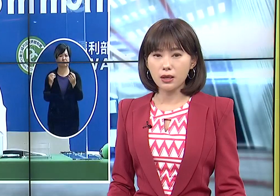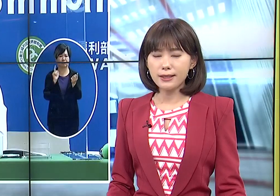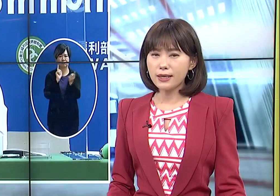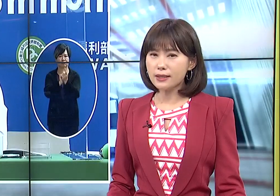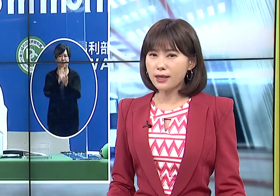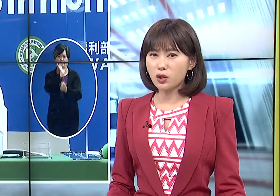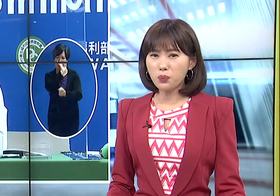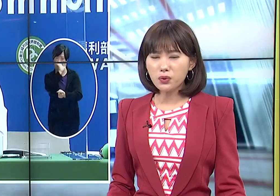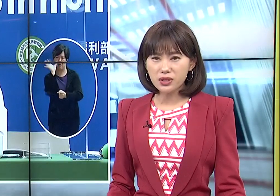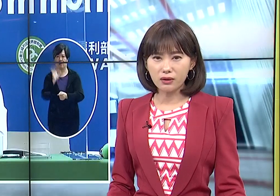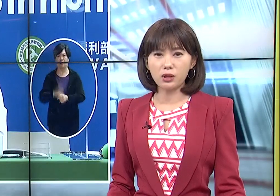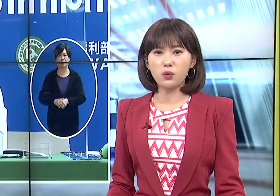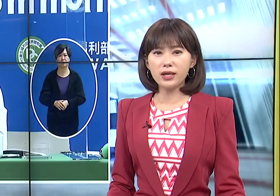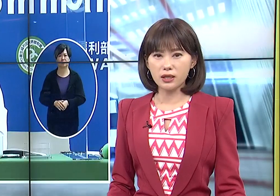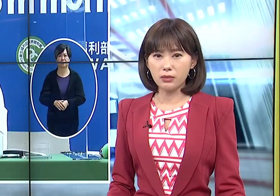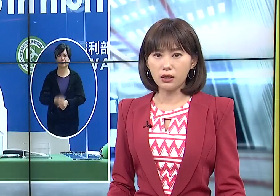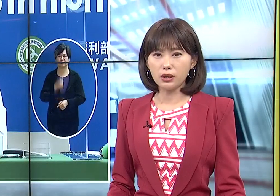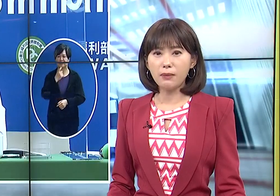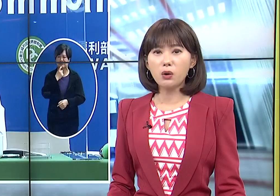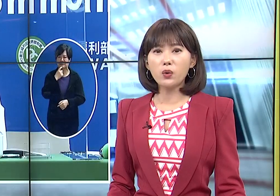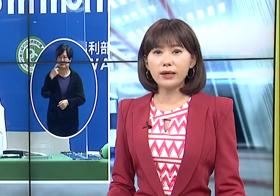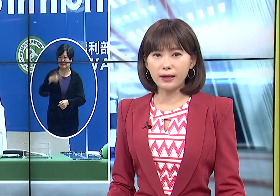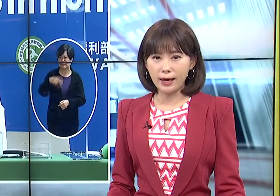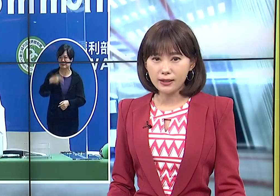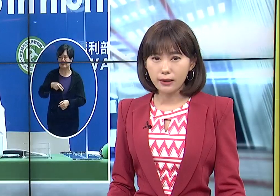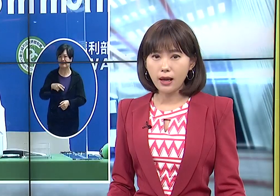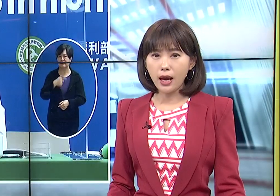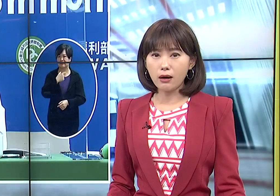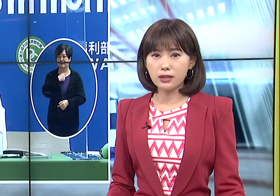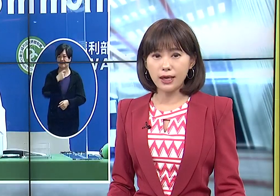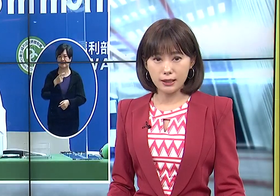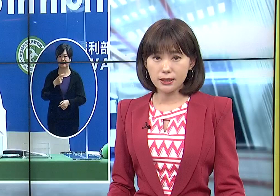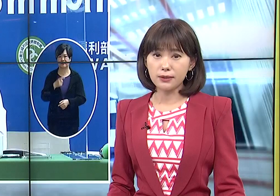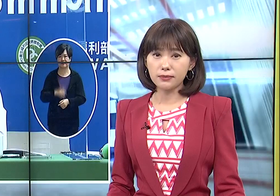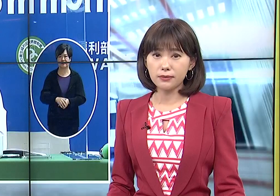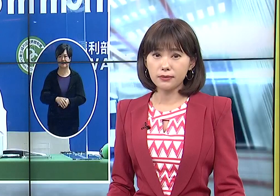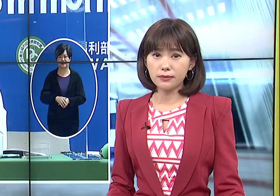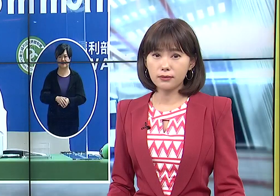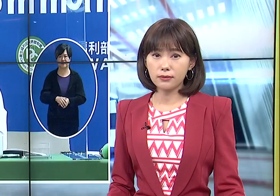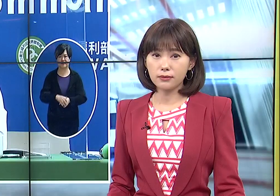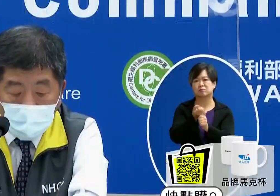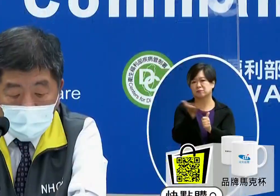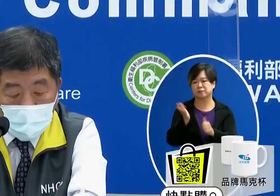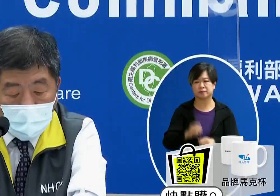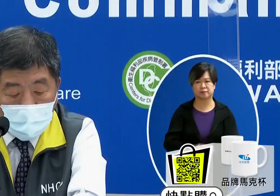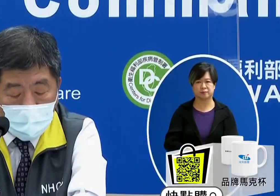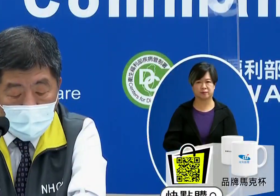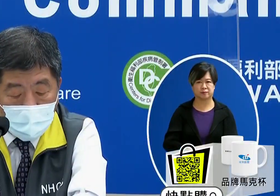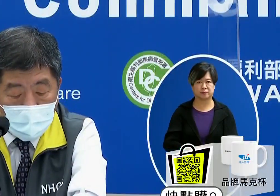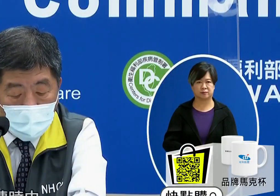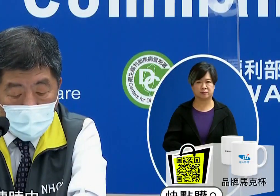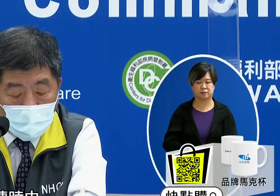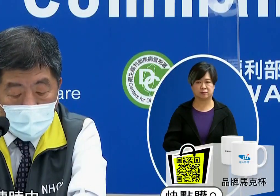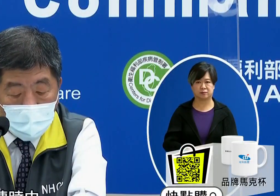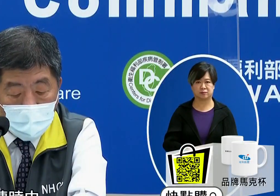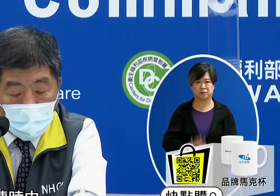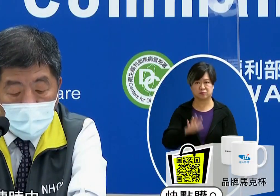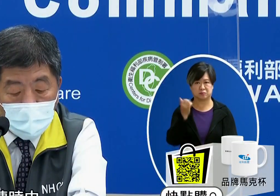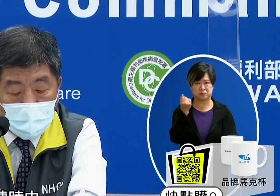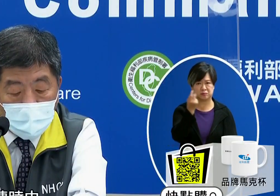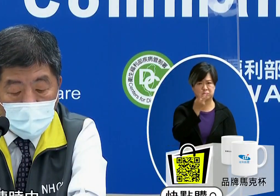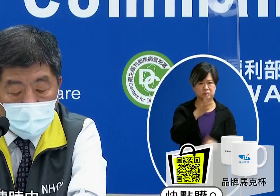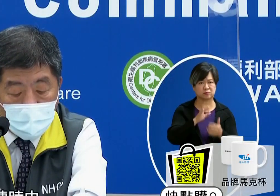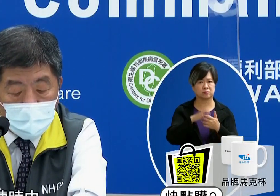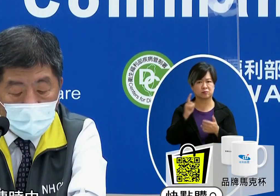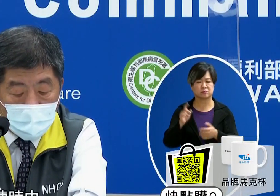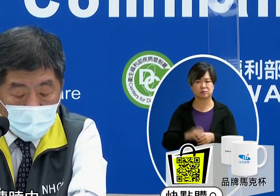者，现在都不晓得为什么他们会感染，还要再厘清。 其中几个大家看到说没有流